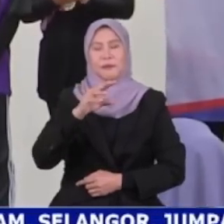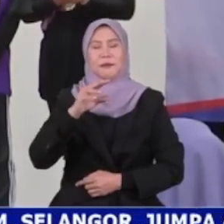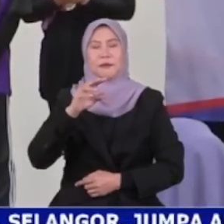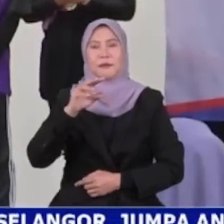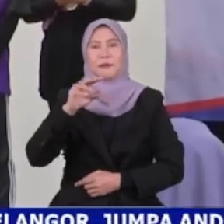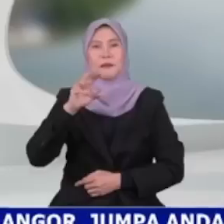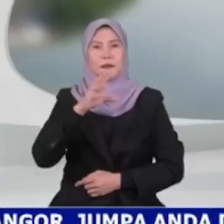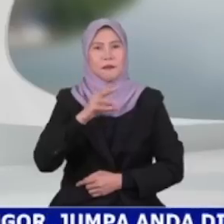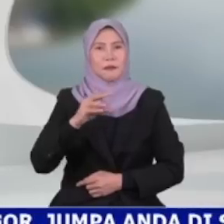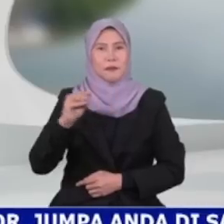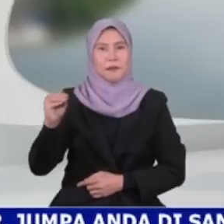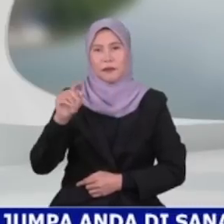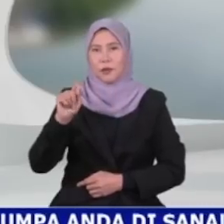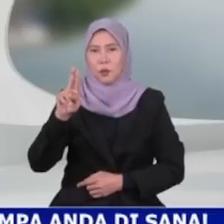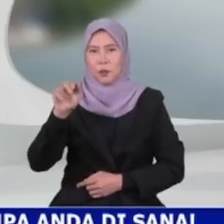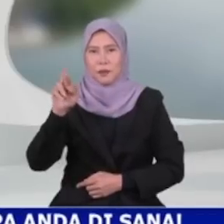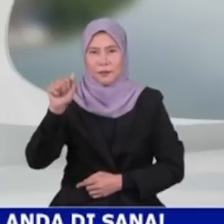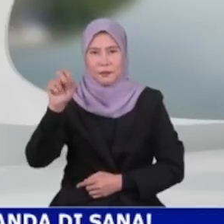Tuaran.